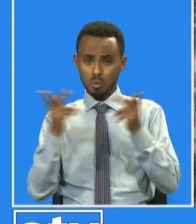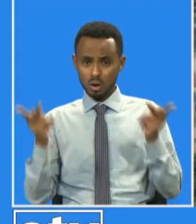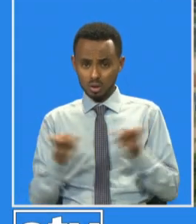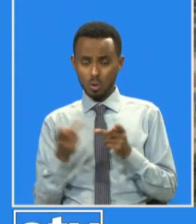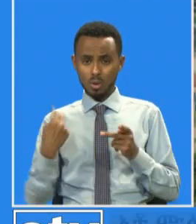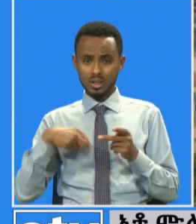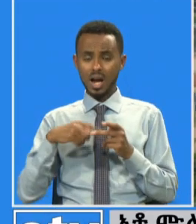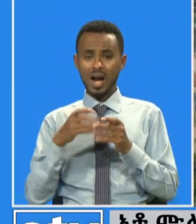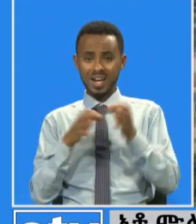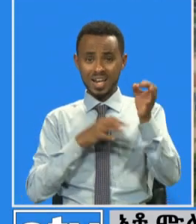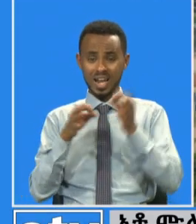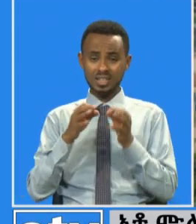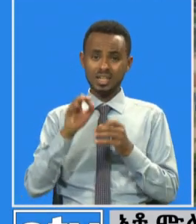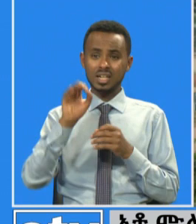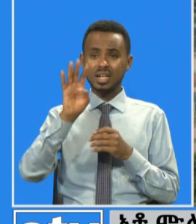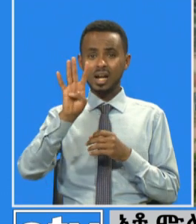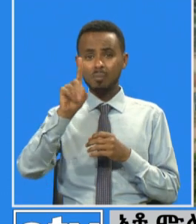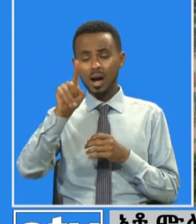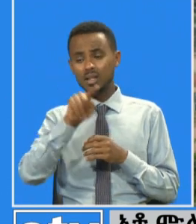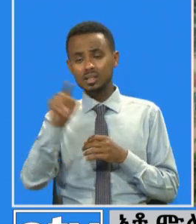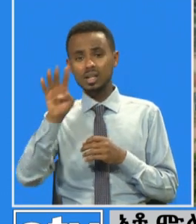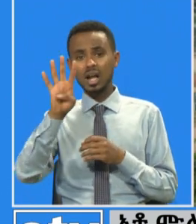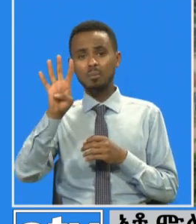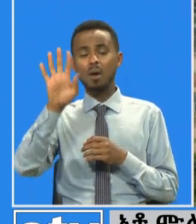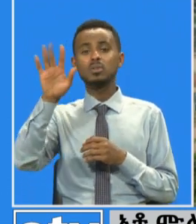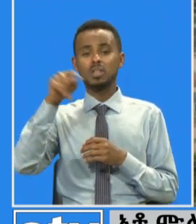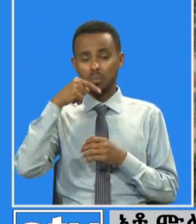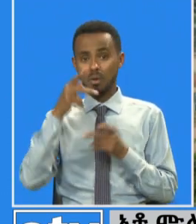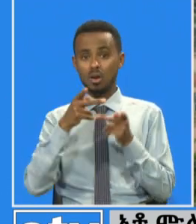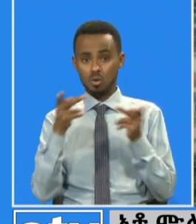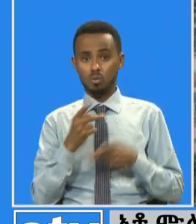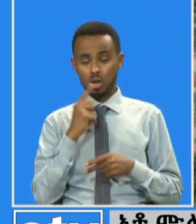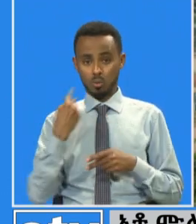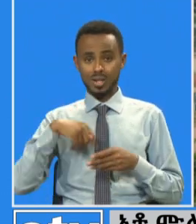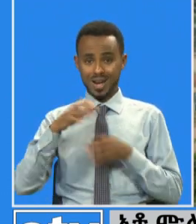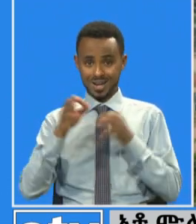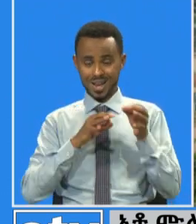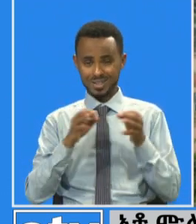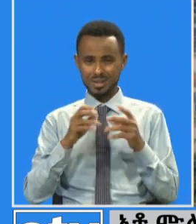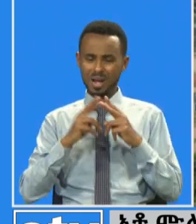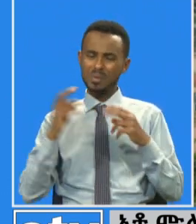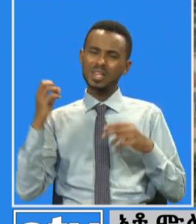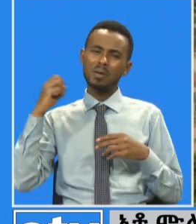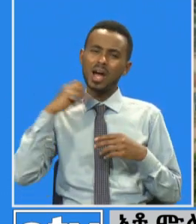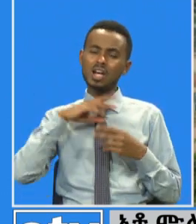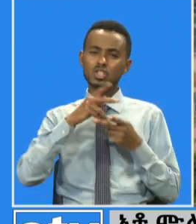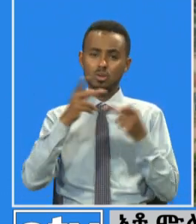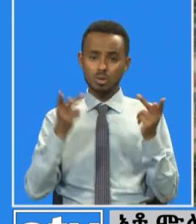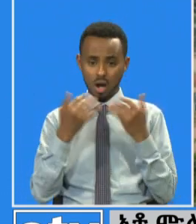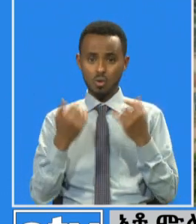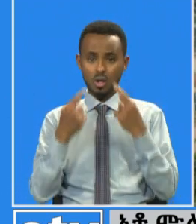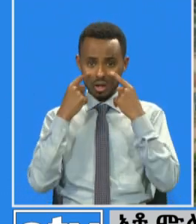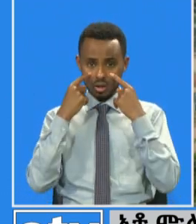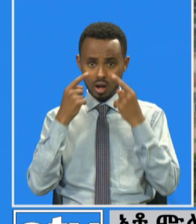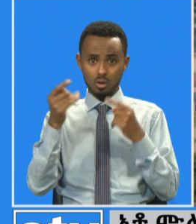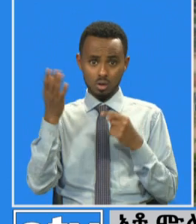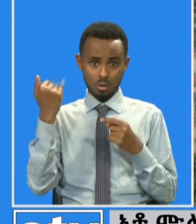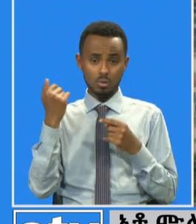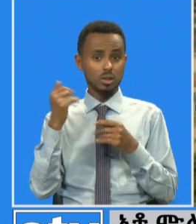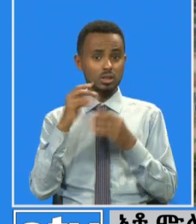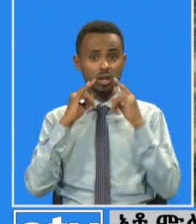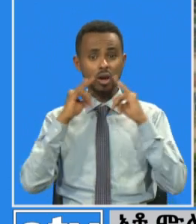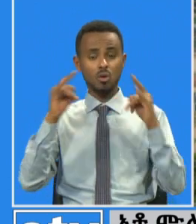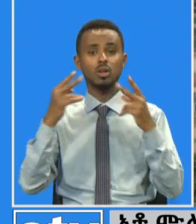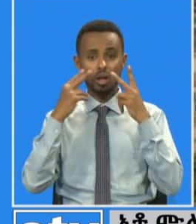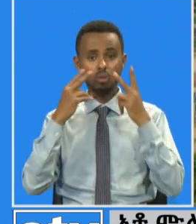በእኛ አገላለጽ ከ41 እስከ 45 የሚባል ቦታ ነው። በጣም የተበላሸ ቦታ አሁን እያየሁት ነበር እኔም